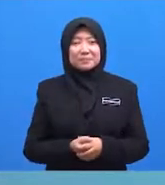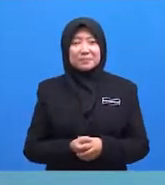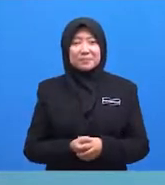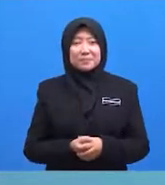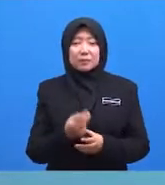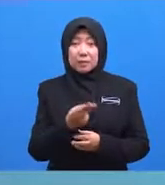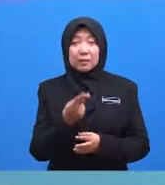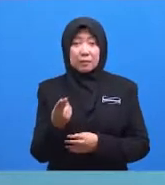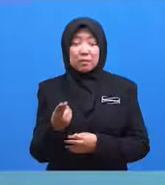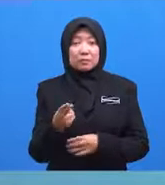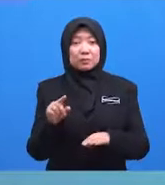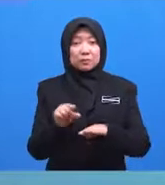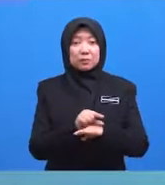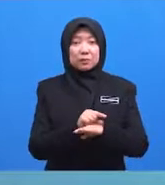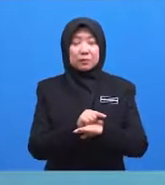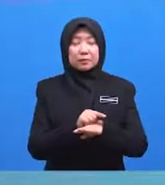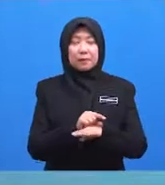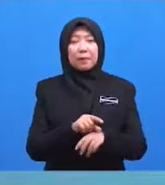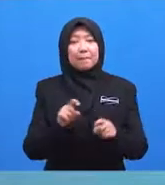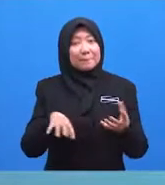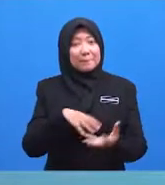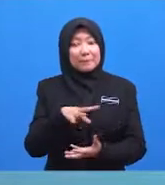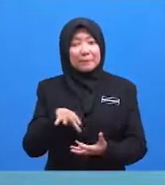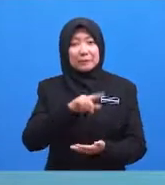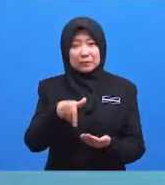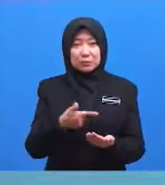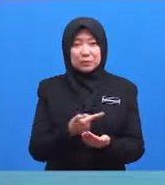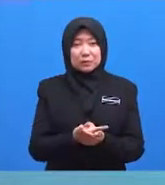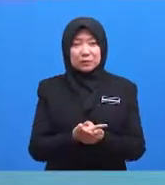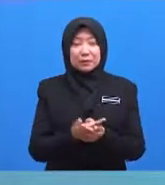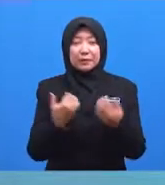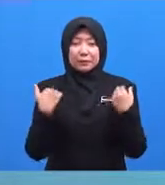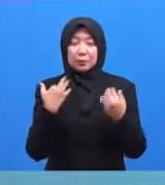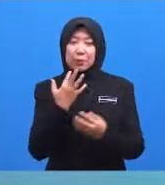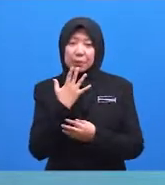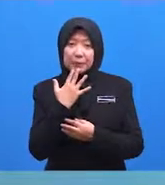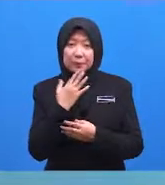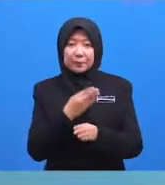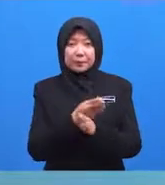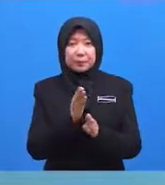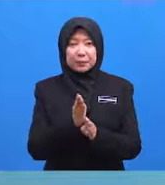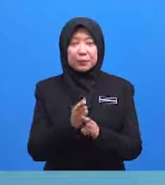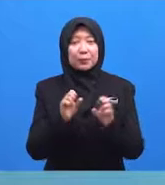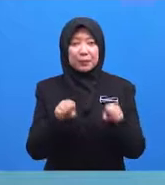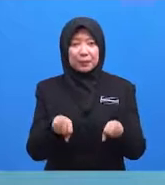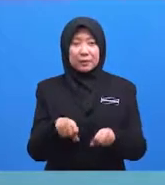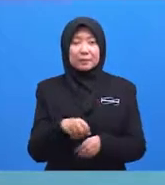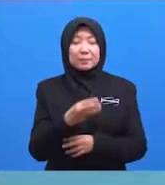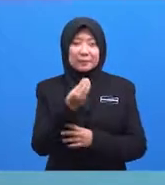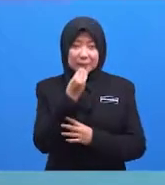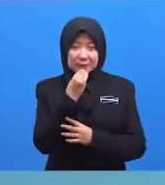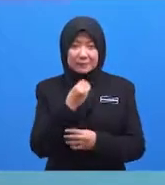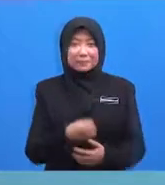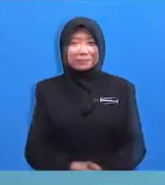Bahan yang digunakan harmoni secara keseluruhannya, warna atau bentuk, dan boleh